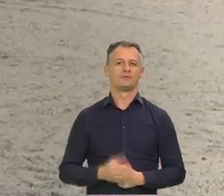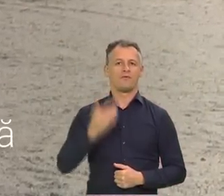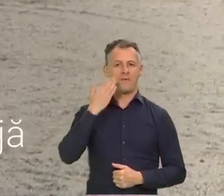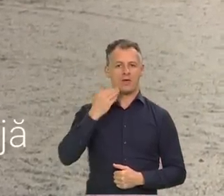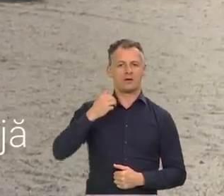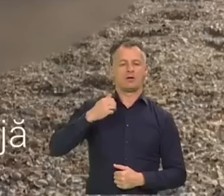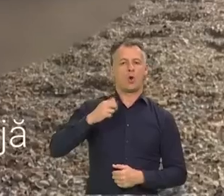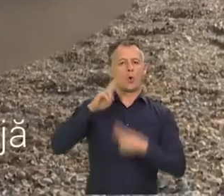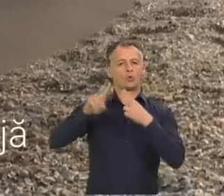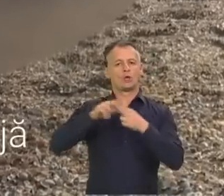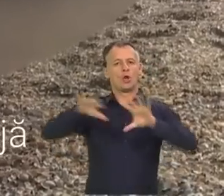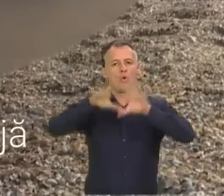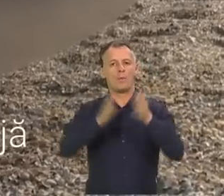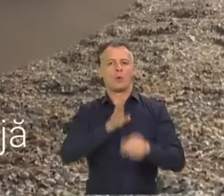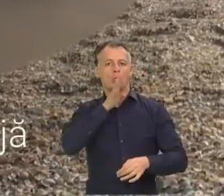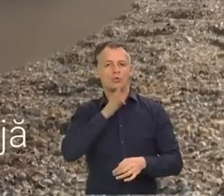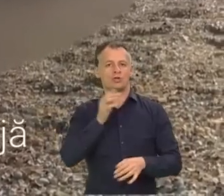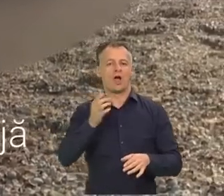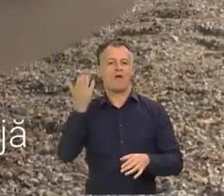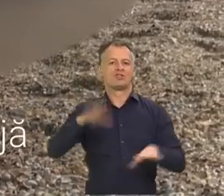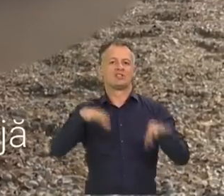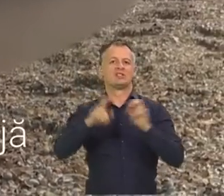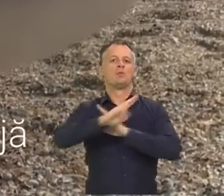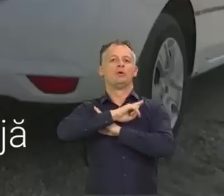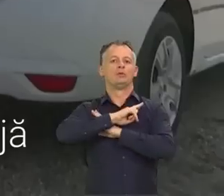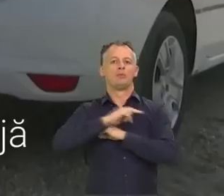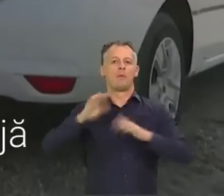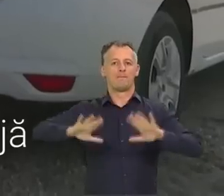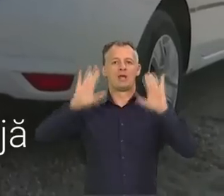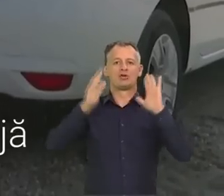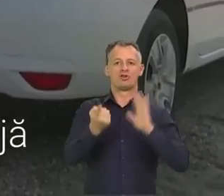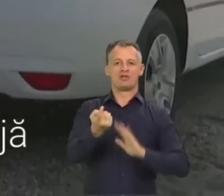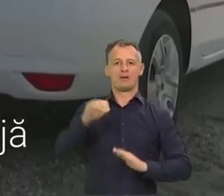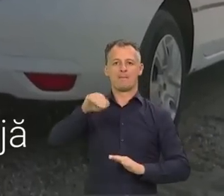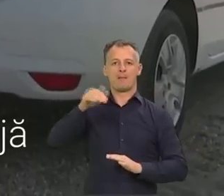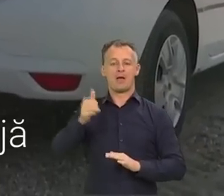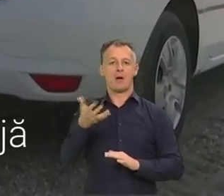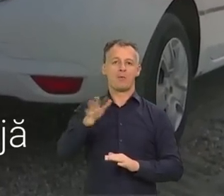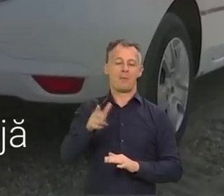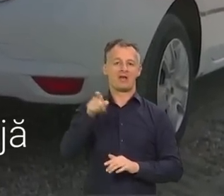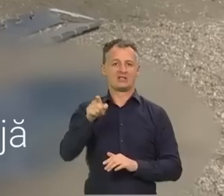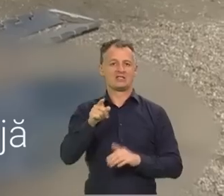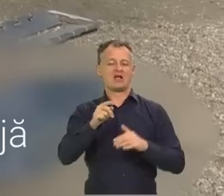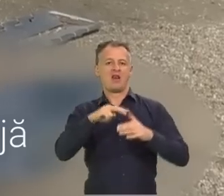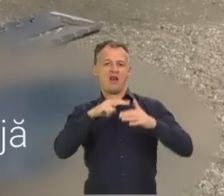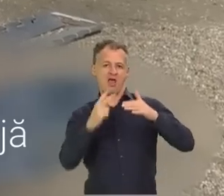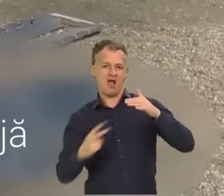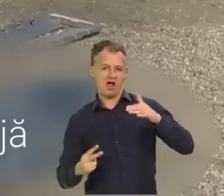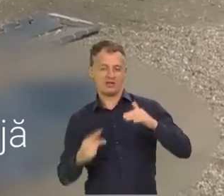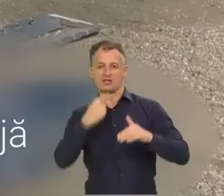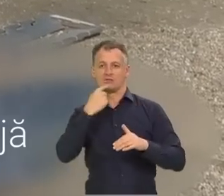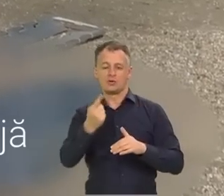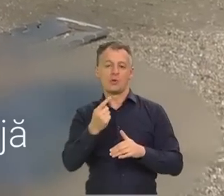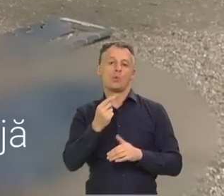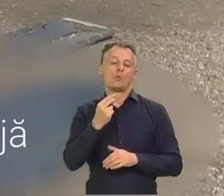O tânără cunoscută în lumea muzicii a fost găsită fără viață pe o plajă din Mamaia. Cel mai probabil s-a înnecat, susțin polițiștii. Avea 34